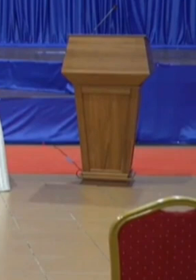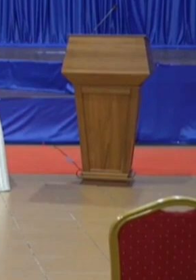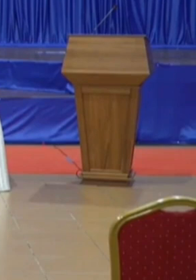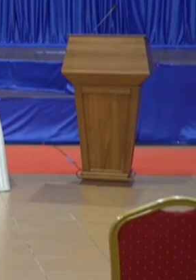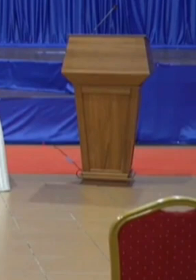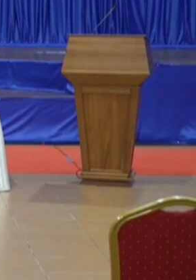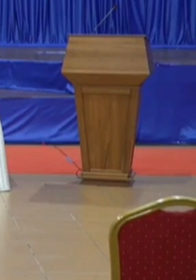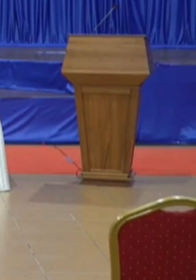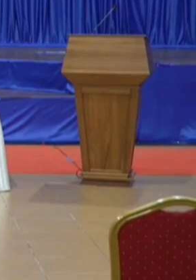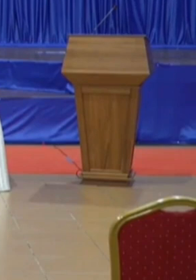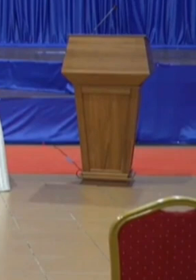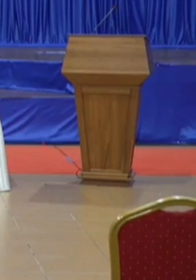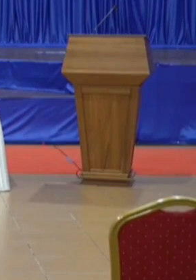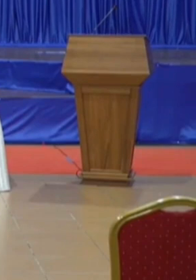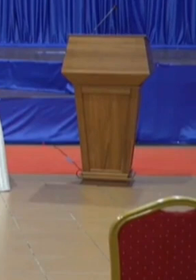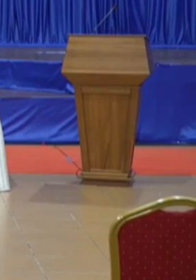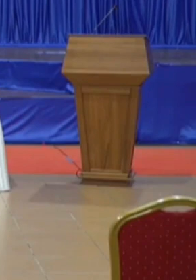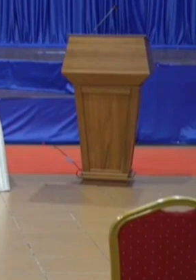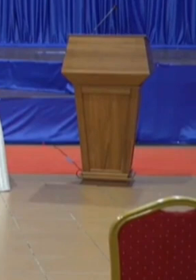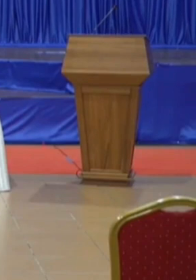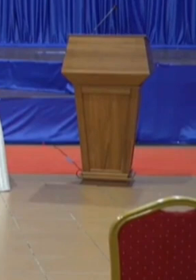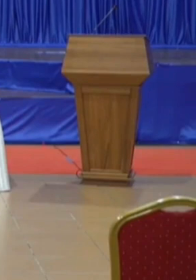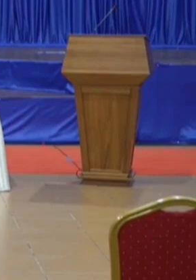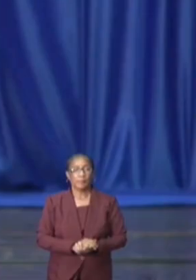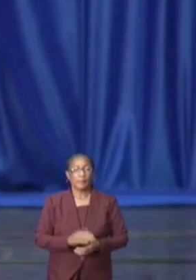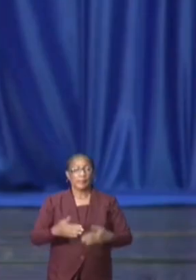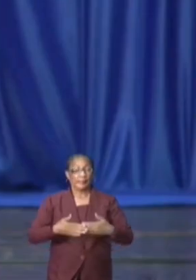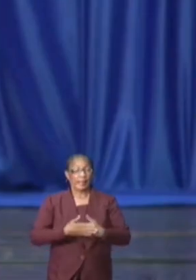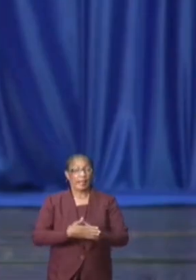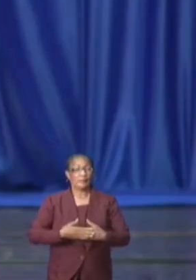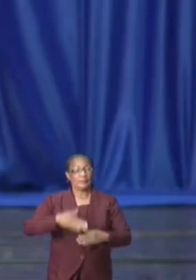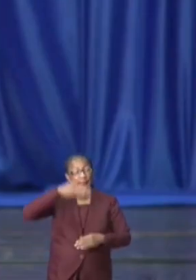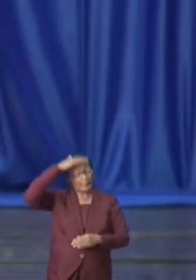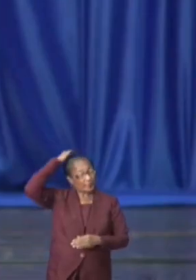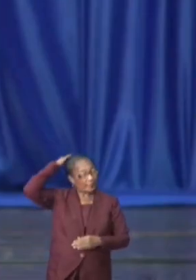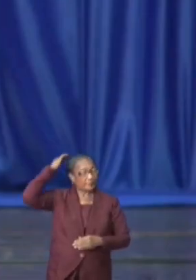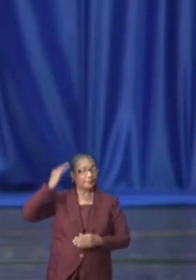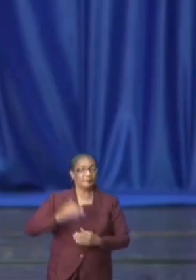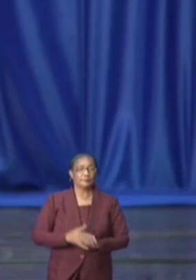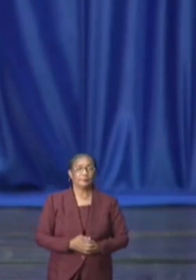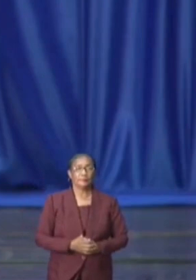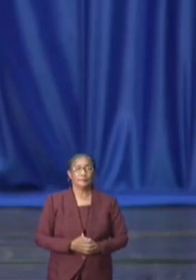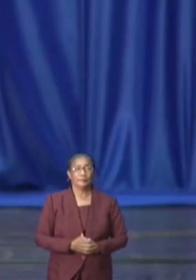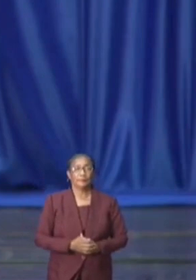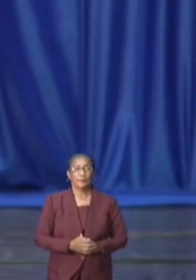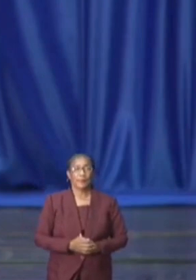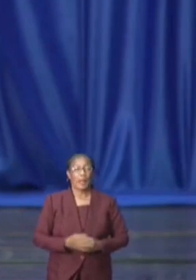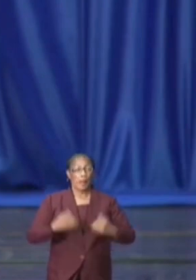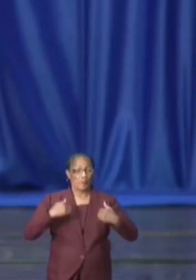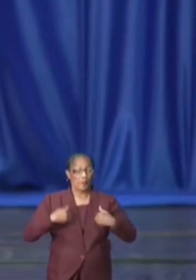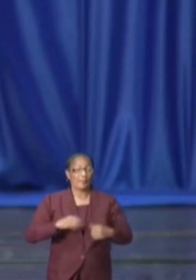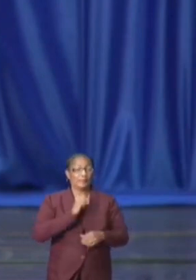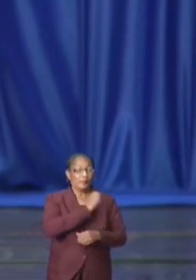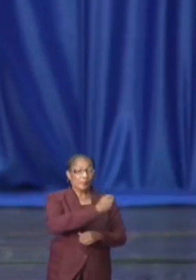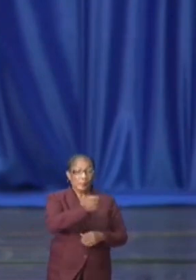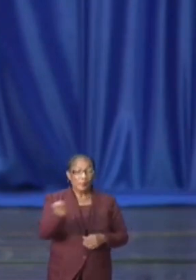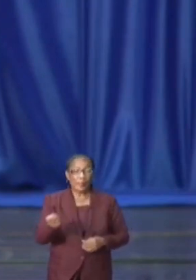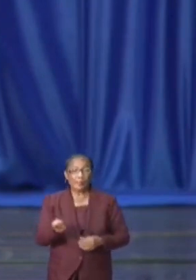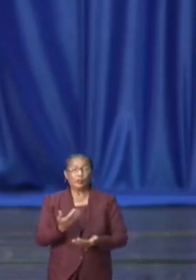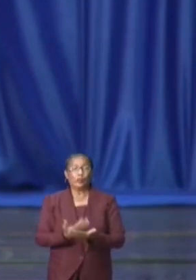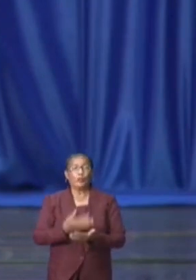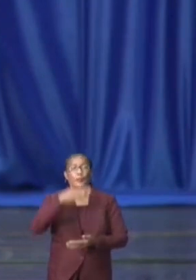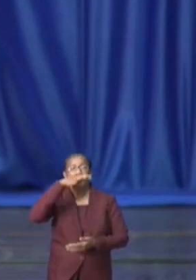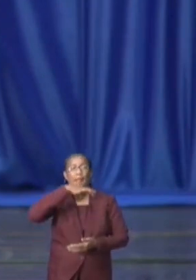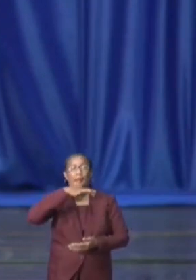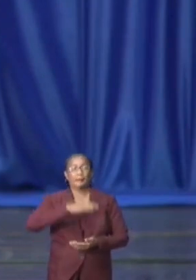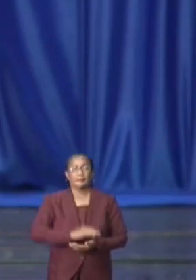Enkele beloften die vicepresident Ronnie Brunswijk vandaag deed tijdens de persconferentie van de regering. Maar eerst legde de vicepresident